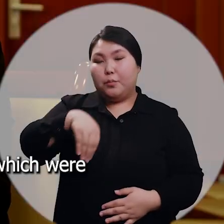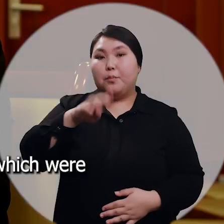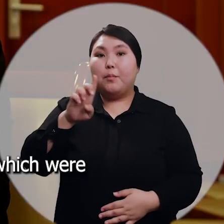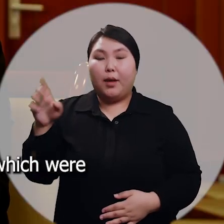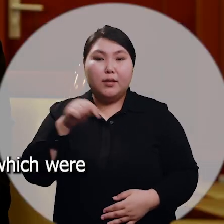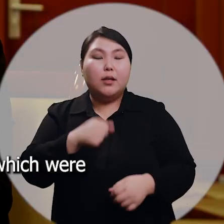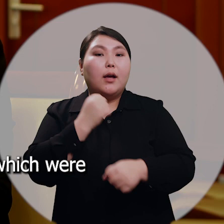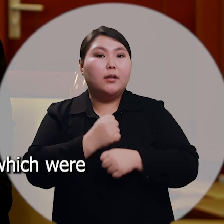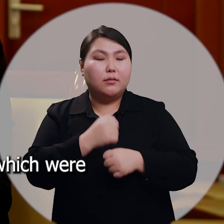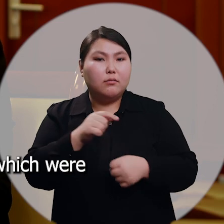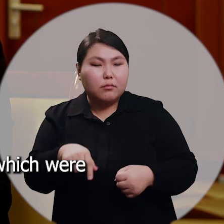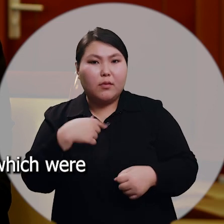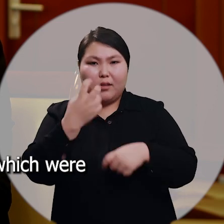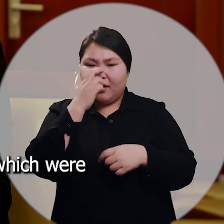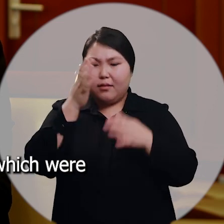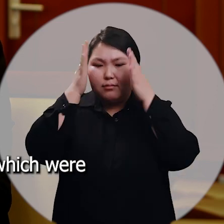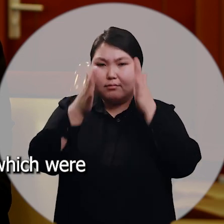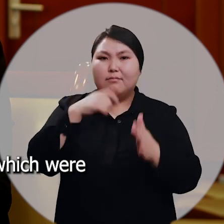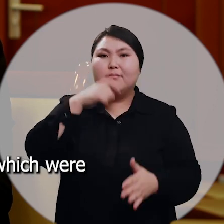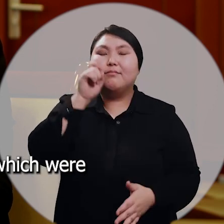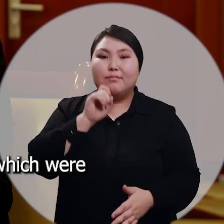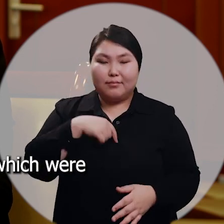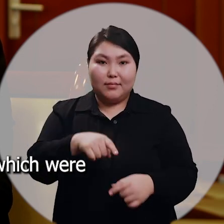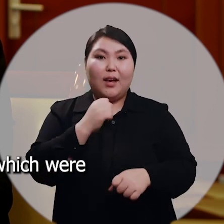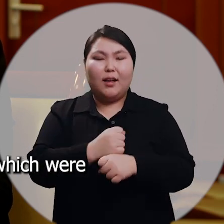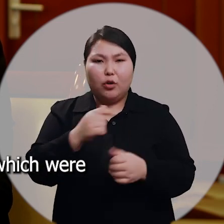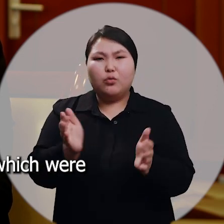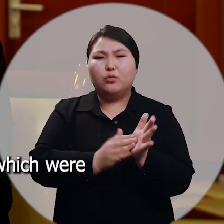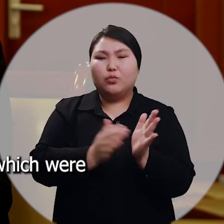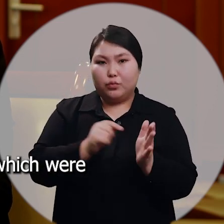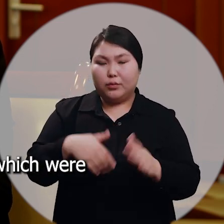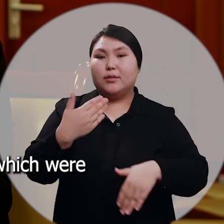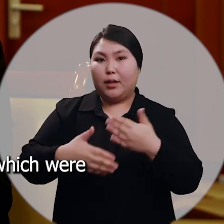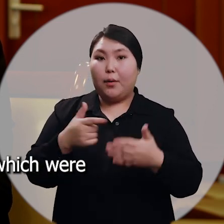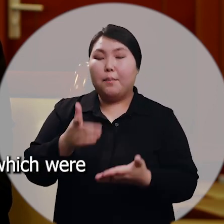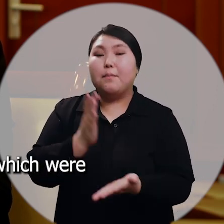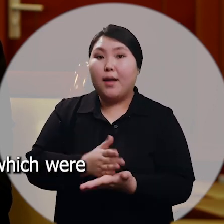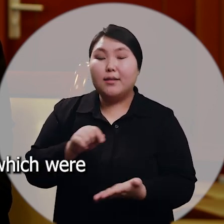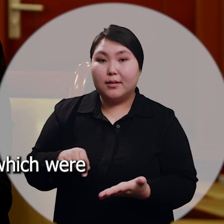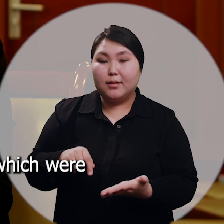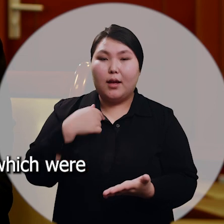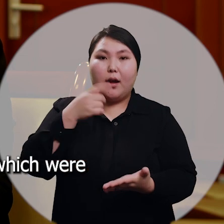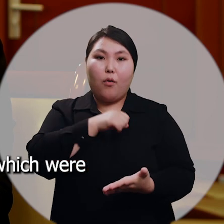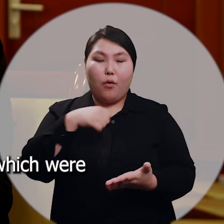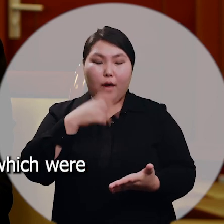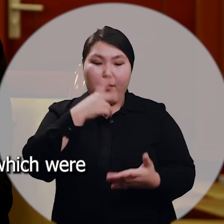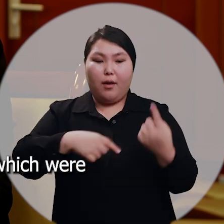ээн ажолгэээш чин хэалттэай барвуан ионтээн, энэ ажиал туста гээд байна байнаэг ээдэээн